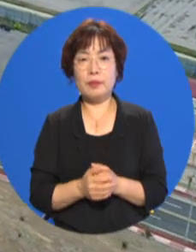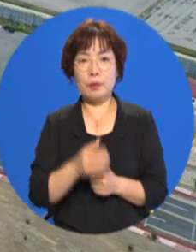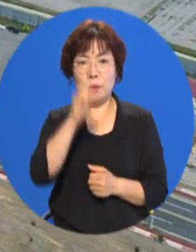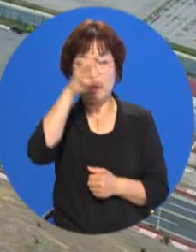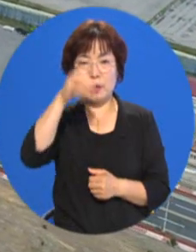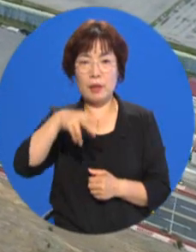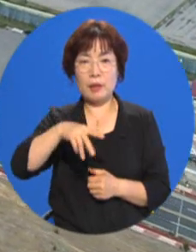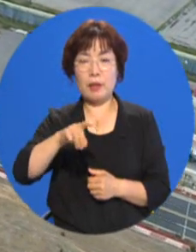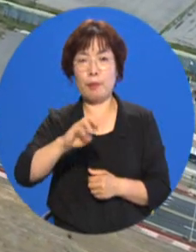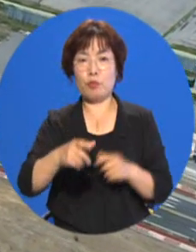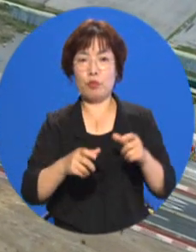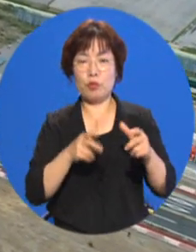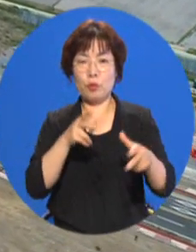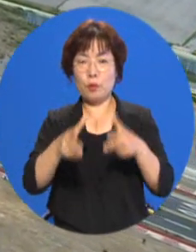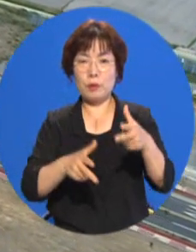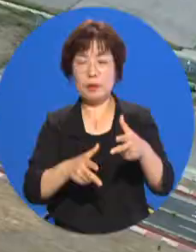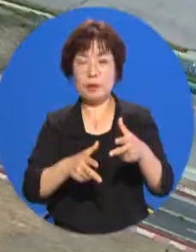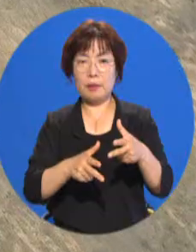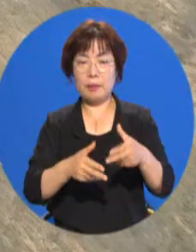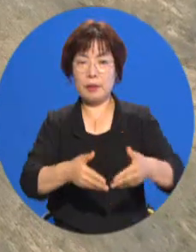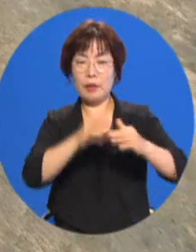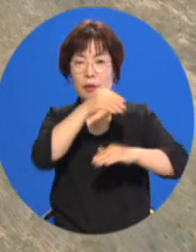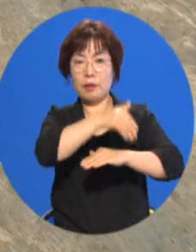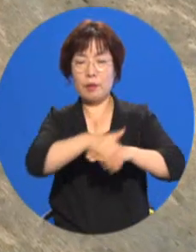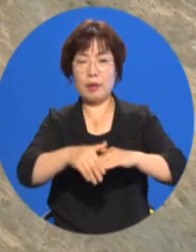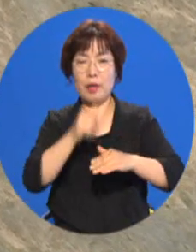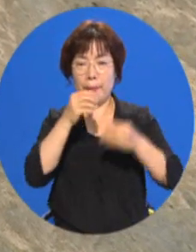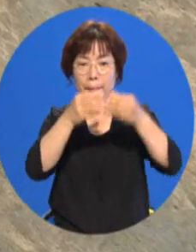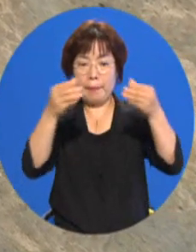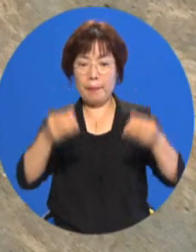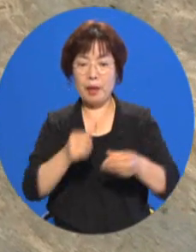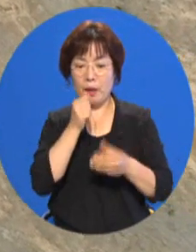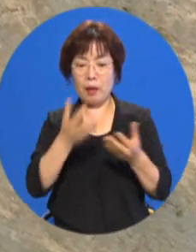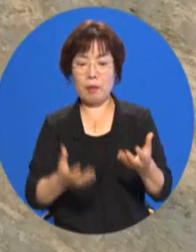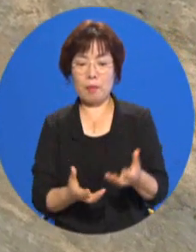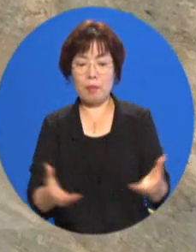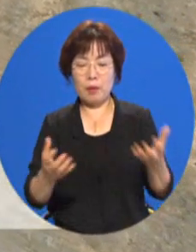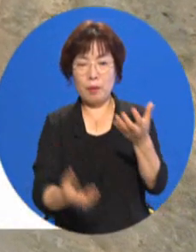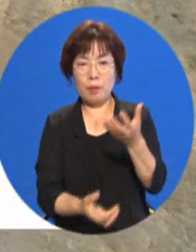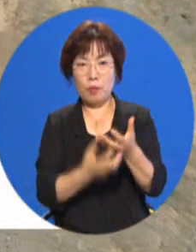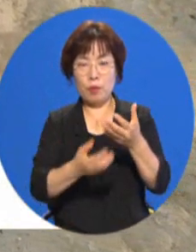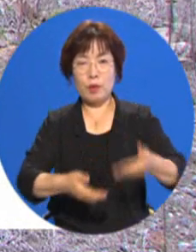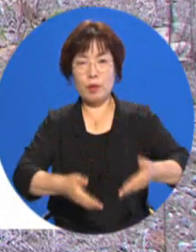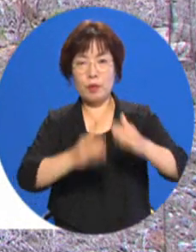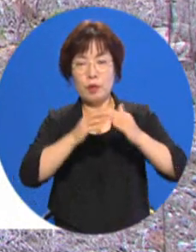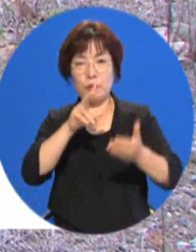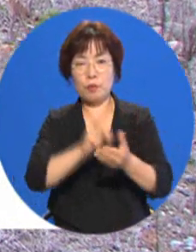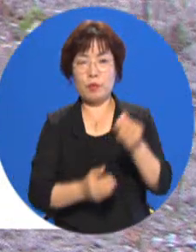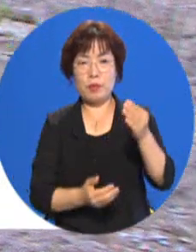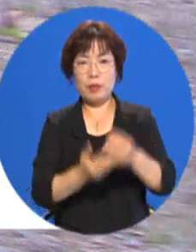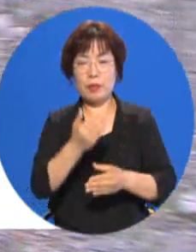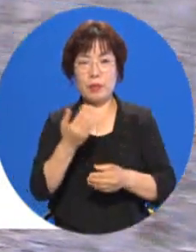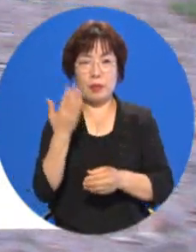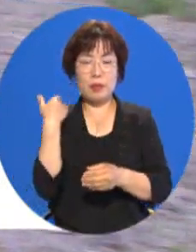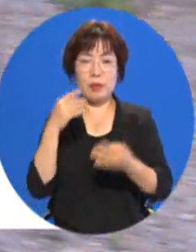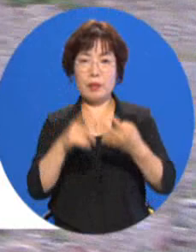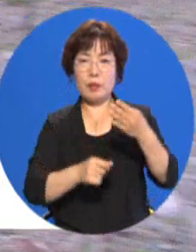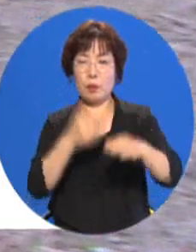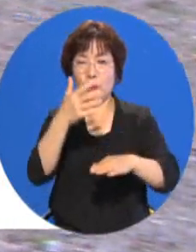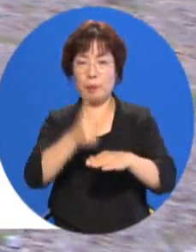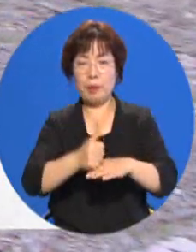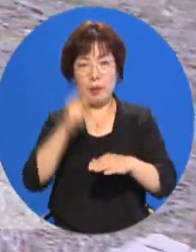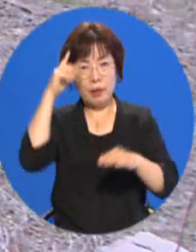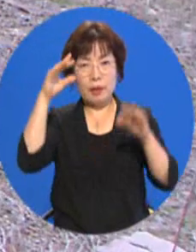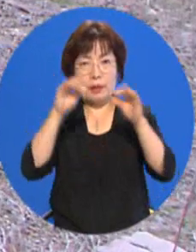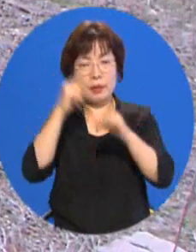광양 세풍산단에 추진되고 있는 알루미늄 공장에 용해로 설치 문제가 불거진 건 지난 4월 말. 이후 찬성과